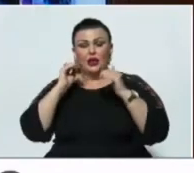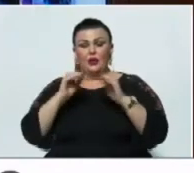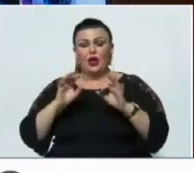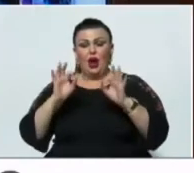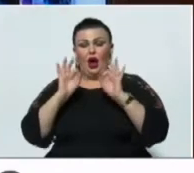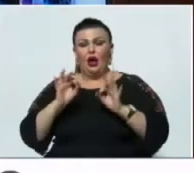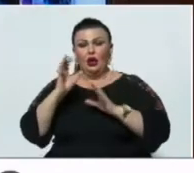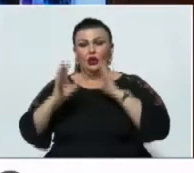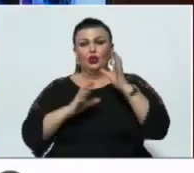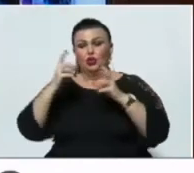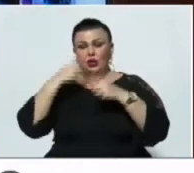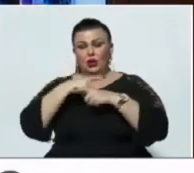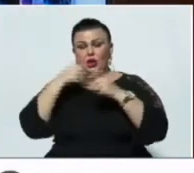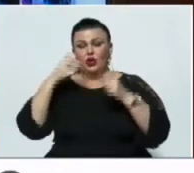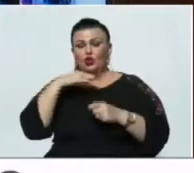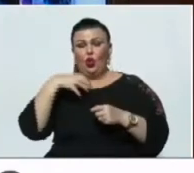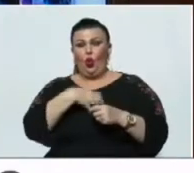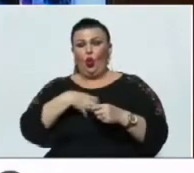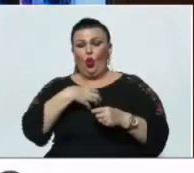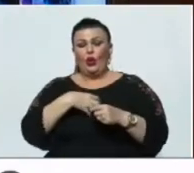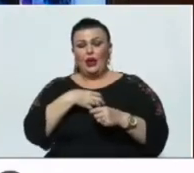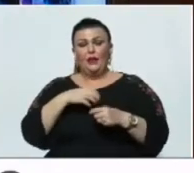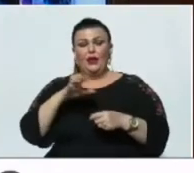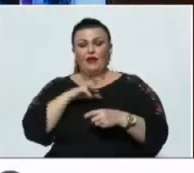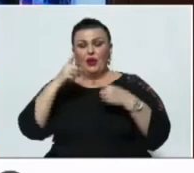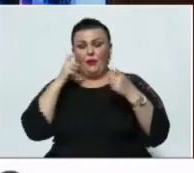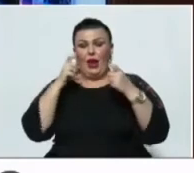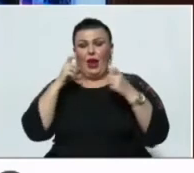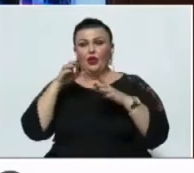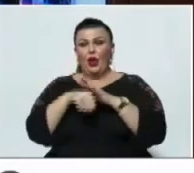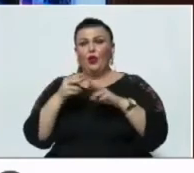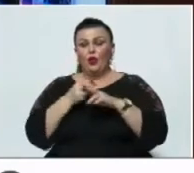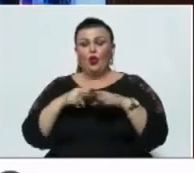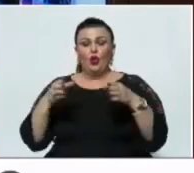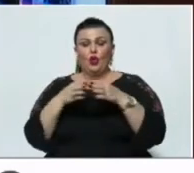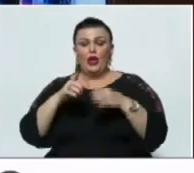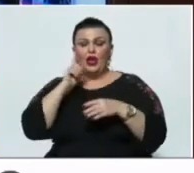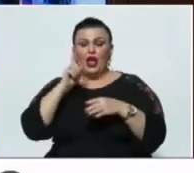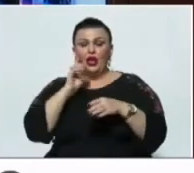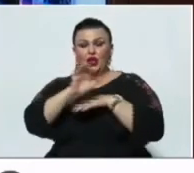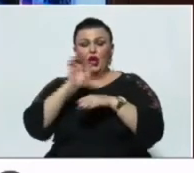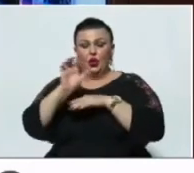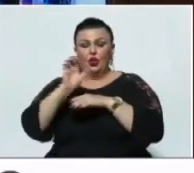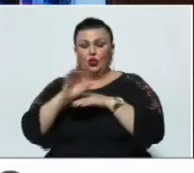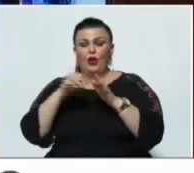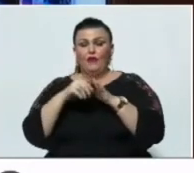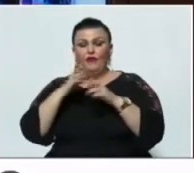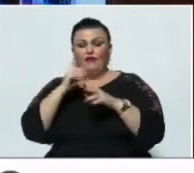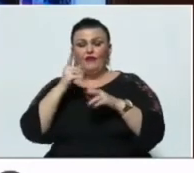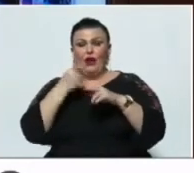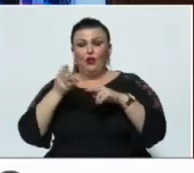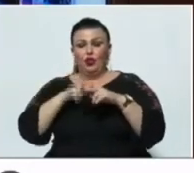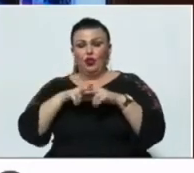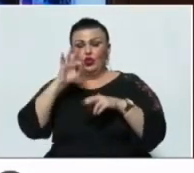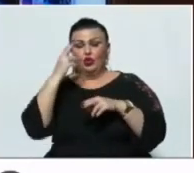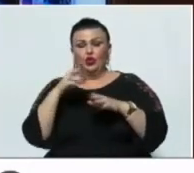dünya ictimaiyyətinə çatdırılmasında çox önəmli rol olan məlumatlar həmin qruplar vasitəsilə gənclərə göndərilmişdir və beləliklə sosial